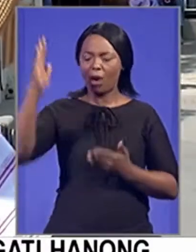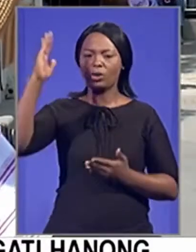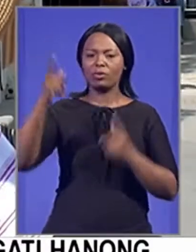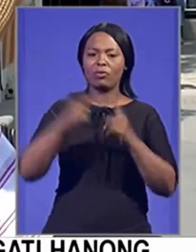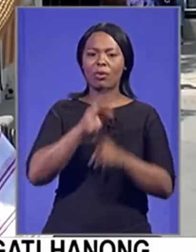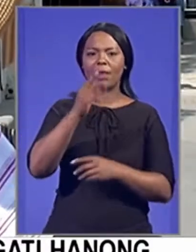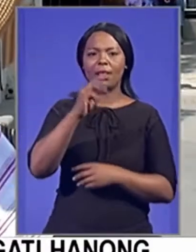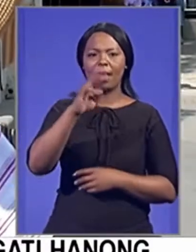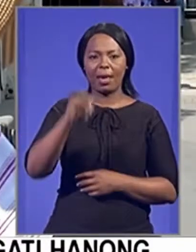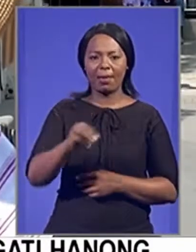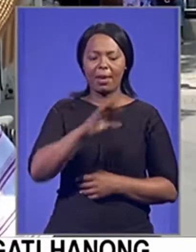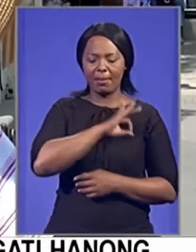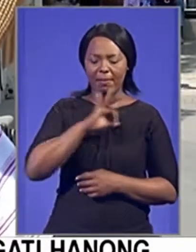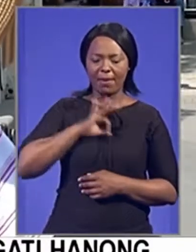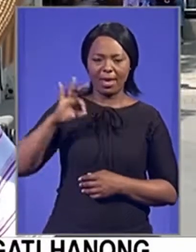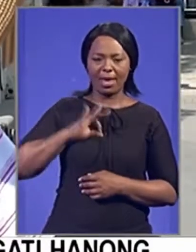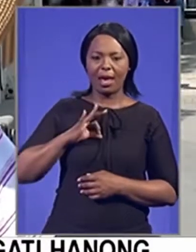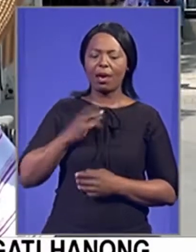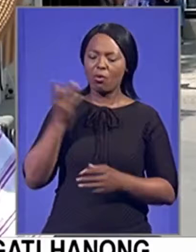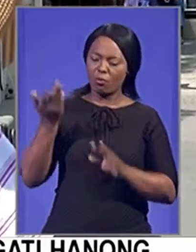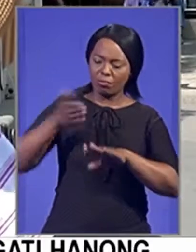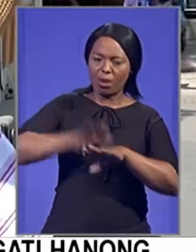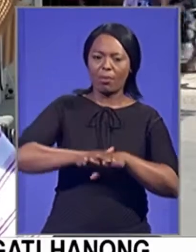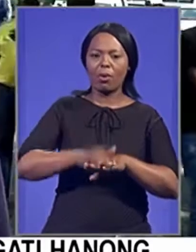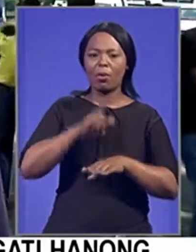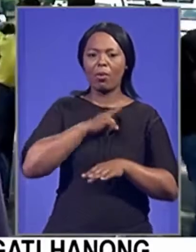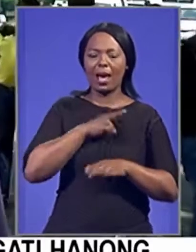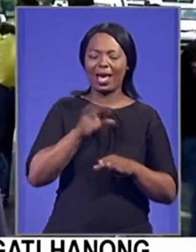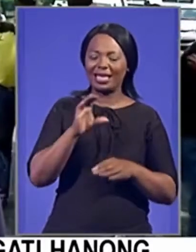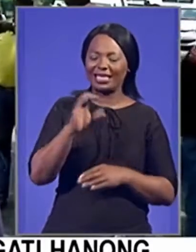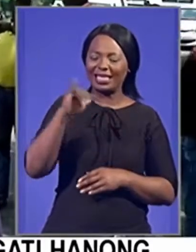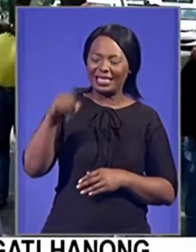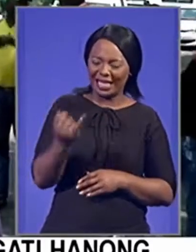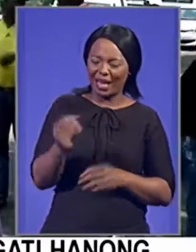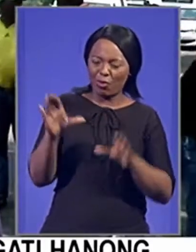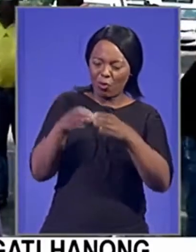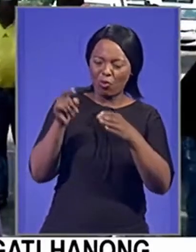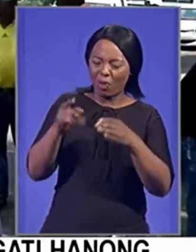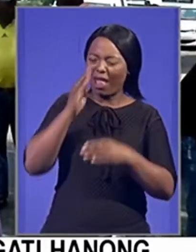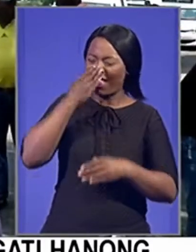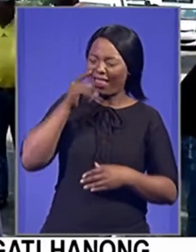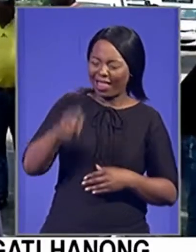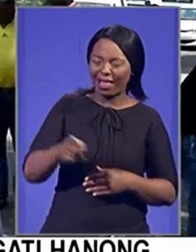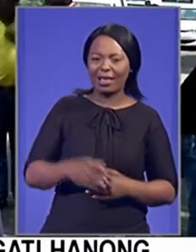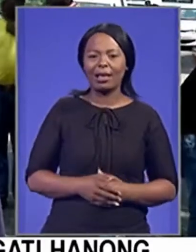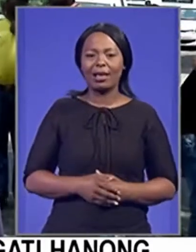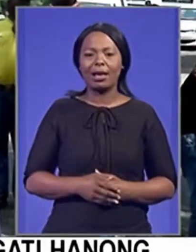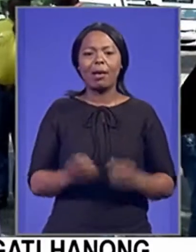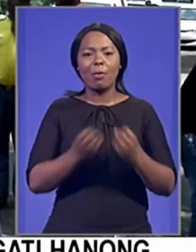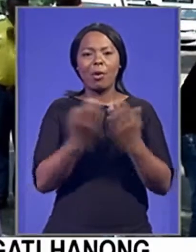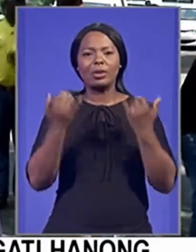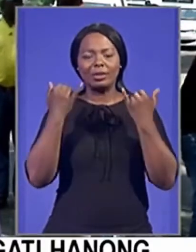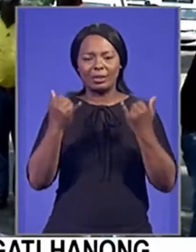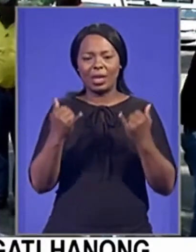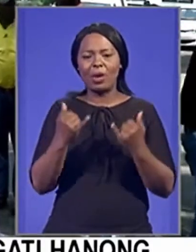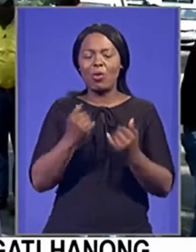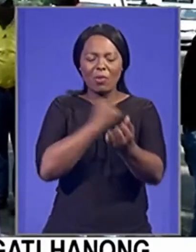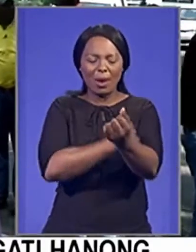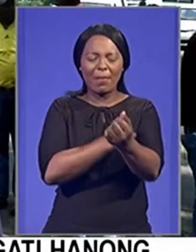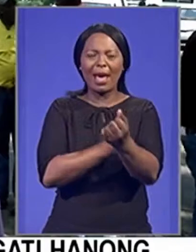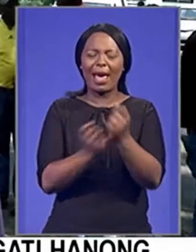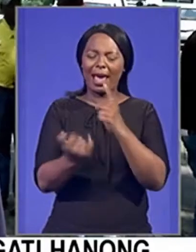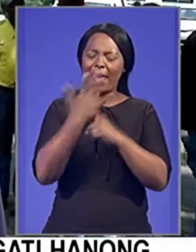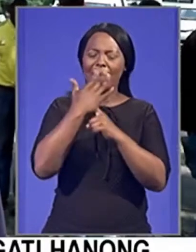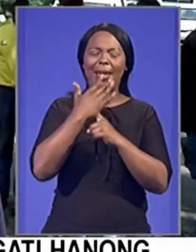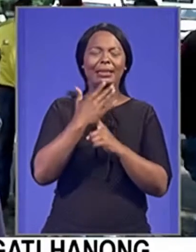rona e hlokofetse ka baka la CJ ke bana ba crystal meth batjha ba ba affected haholo ke dithithefatsi ka ho ke re mmuso